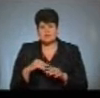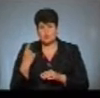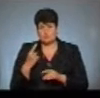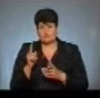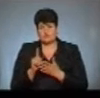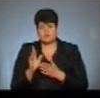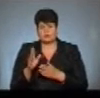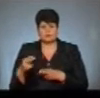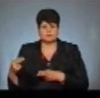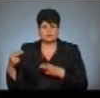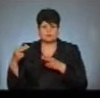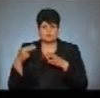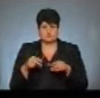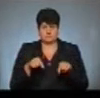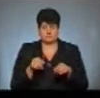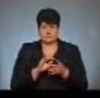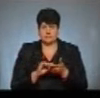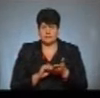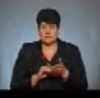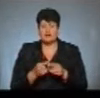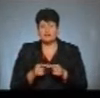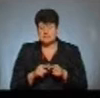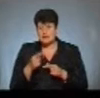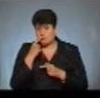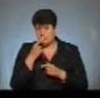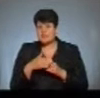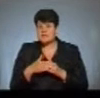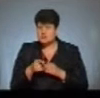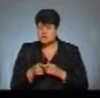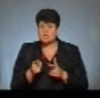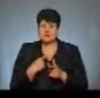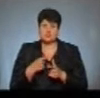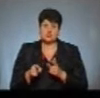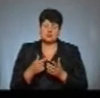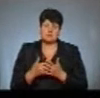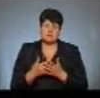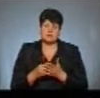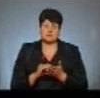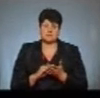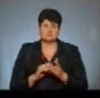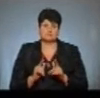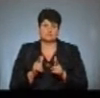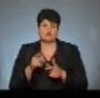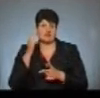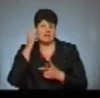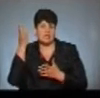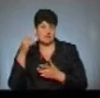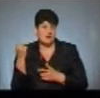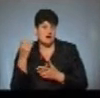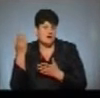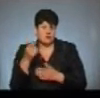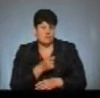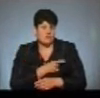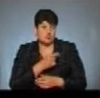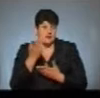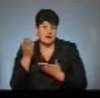змушені будуть складати тести тут. Але це все-таки ближче, ніж, скажімо, складати вступні іспити в Києві, в Харкові, чи в Одесі,